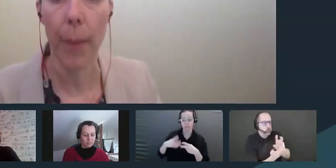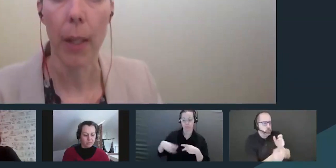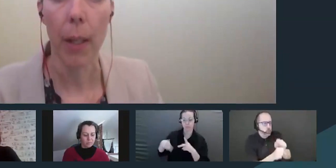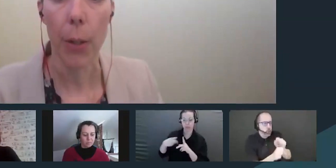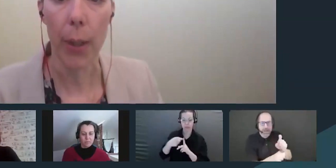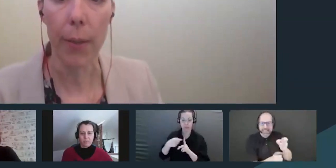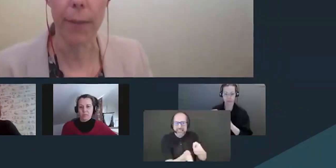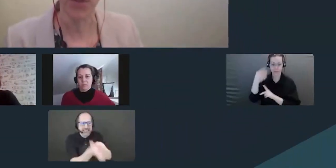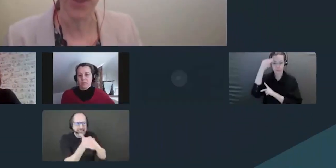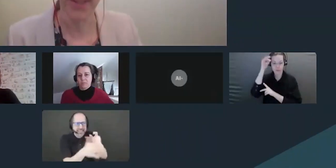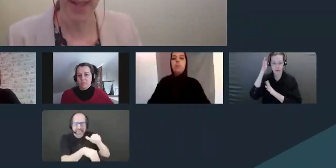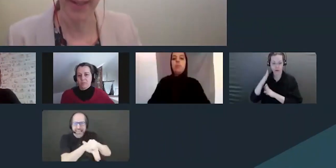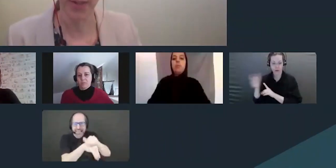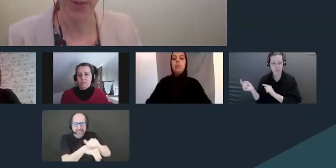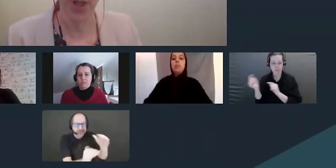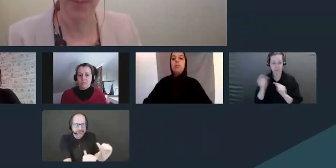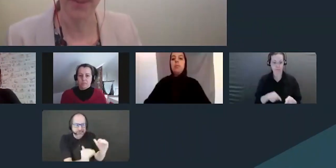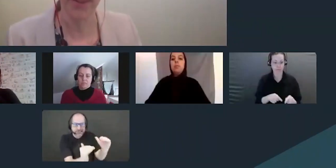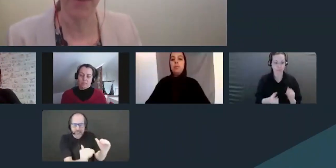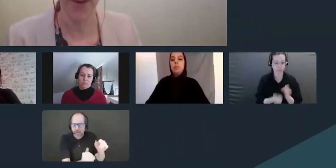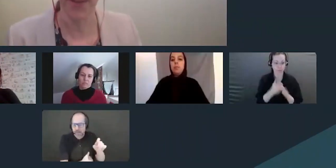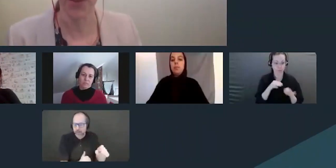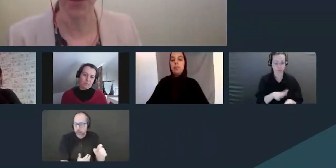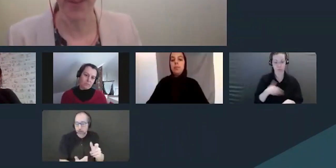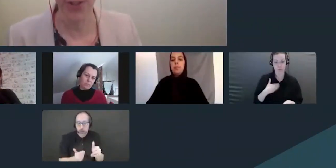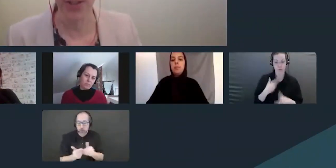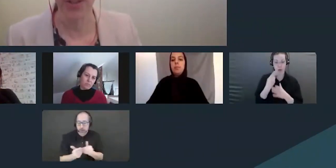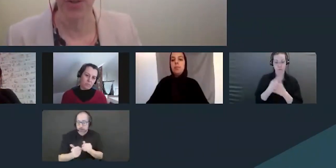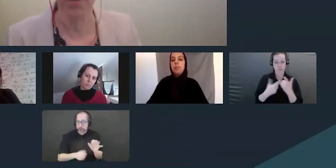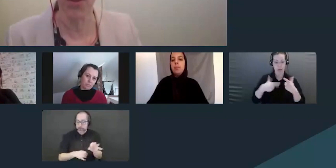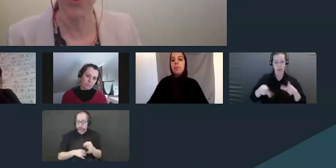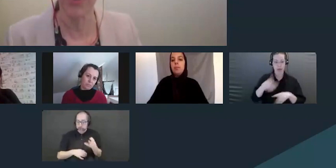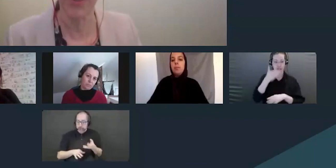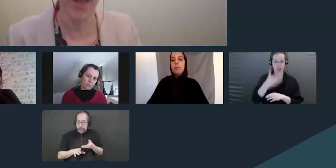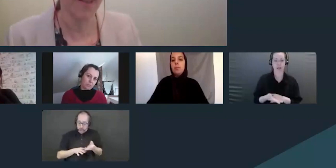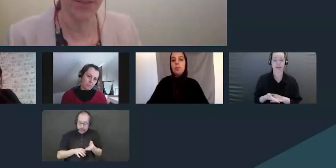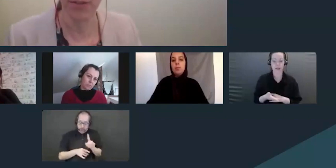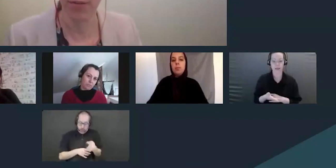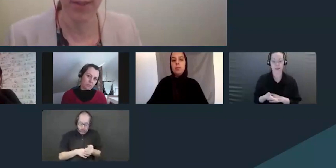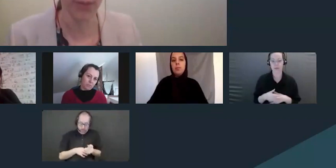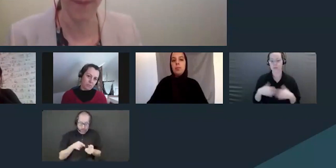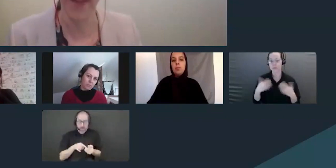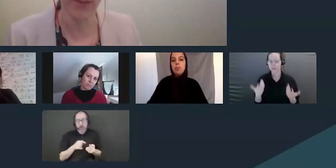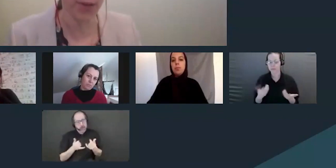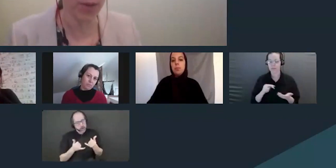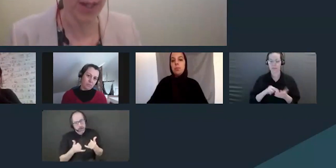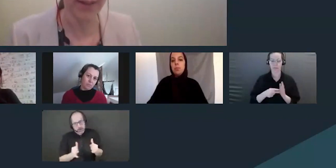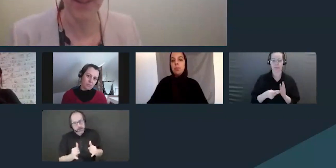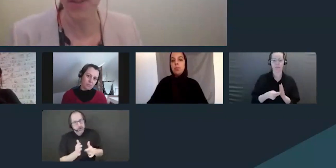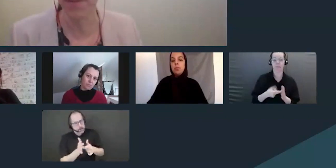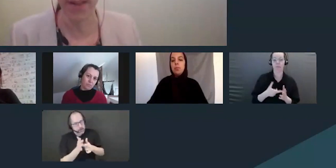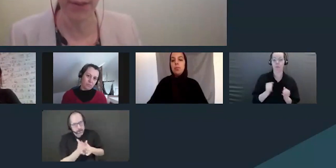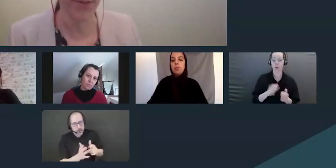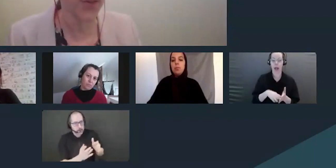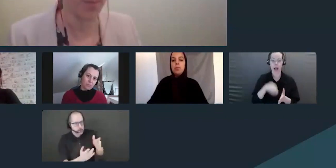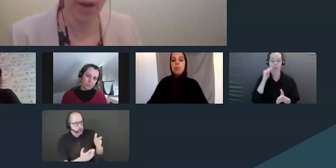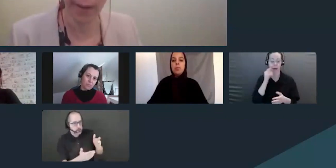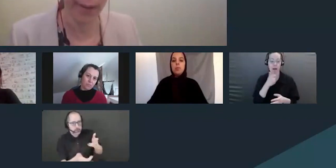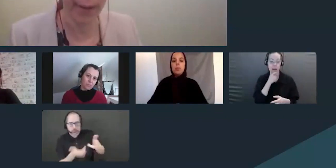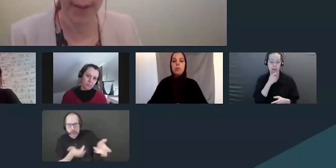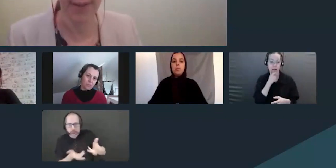un certain niveau d'anglais. Donc, même si on provient d'un environnement purement francophone, il est